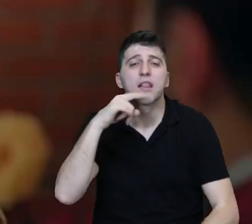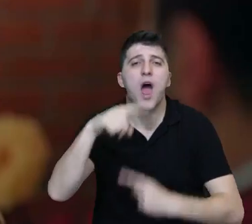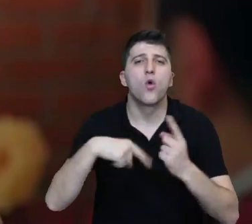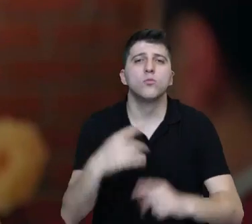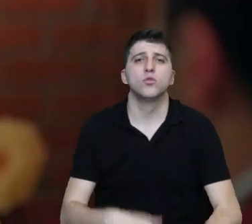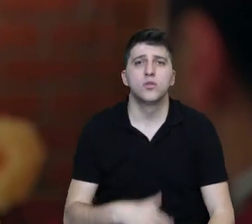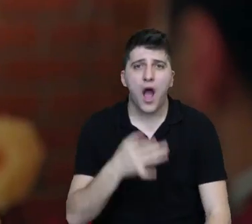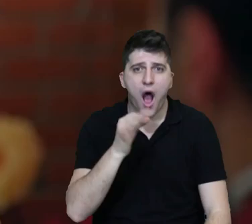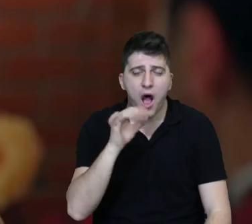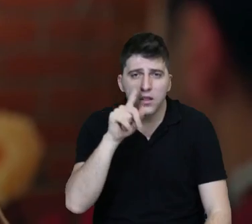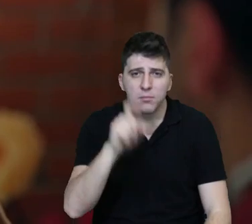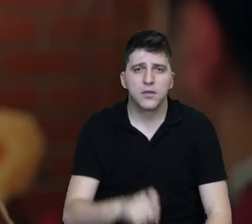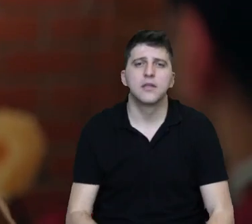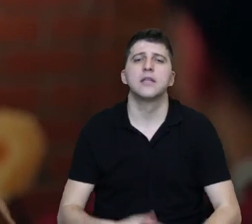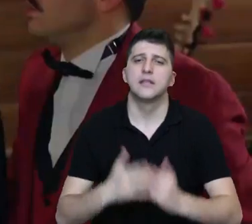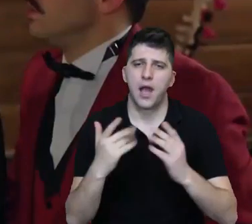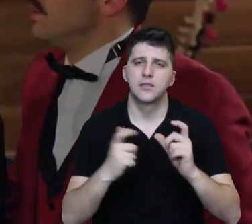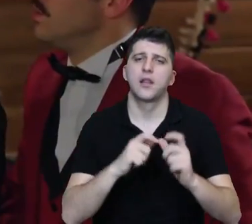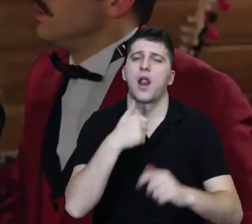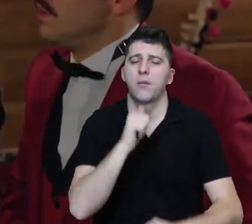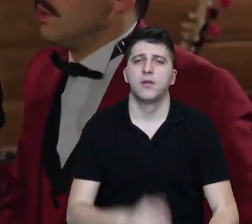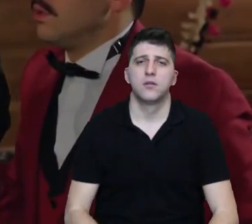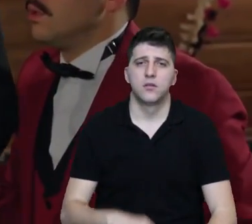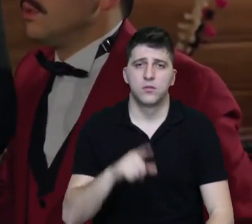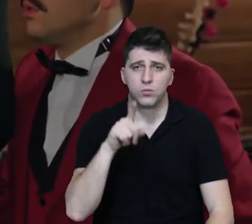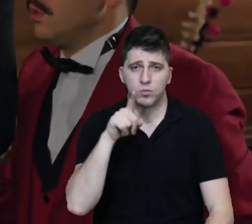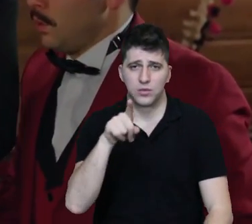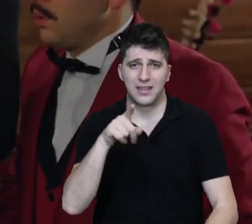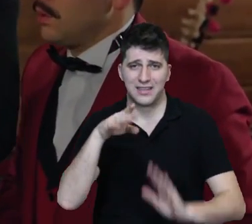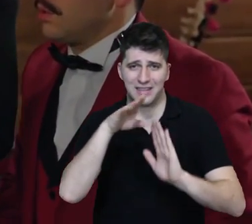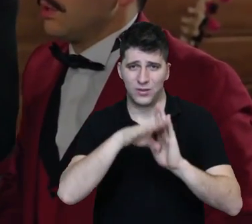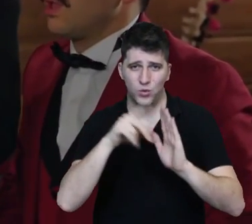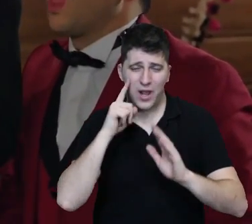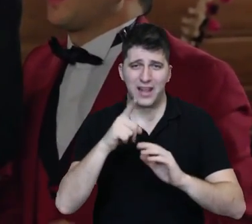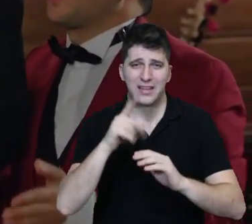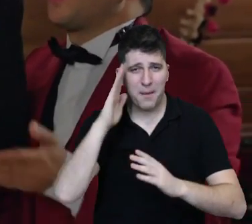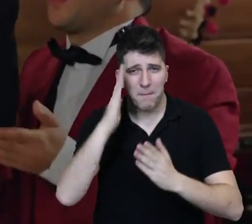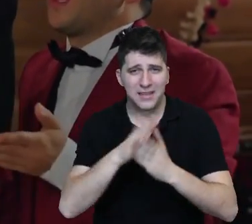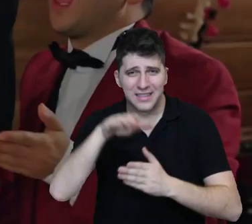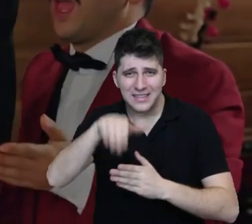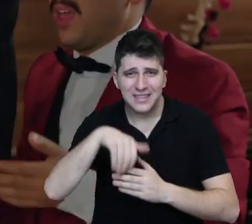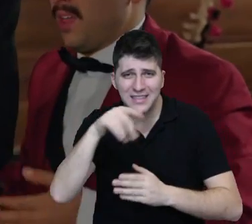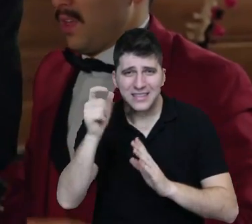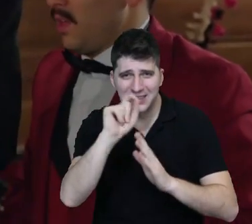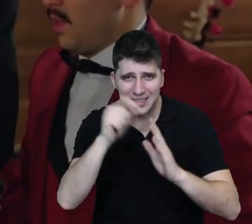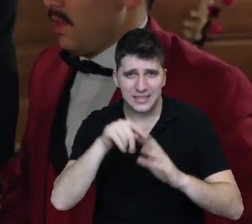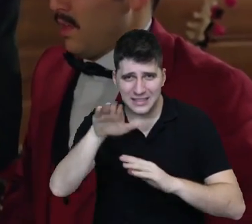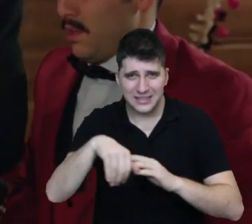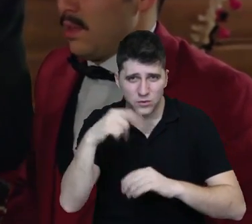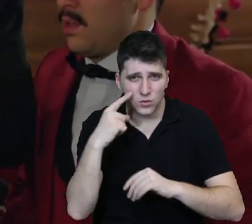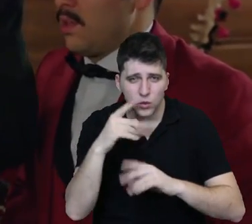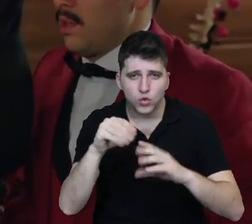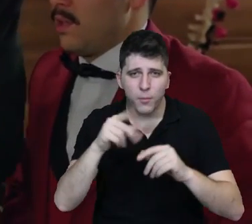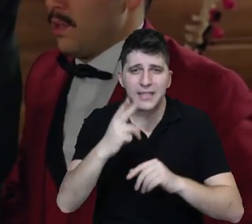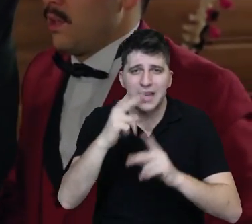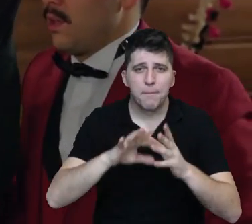defineci. Define mi? Ya Santral abi, bunlar senaryoya mezar kazma sahnesi yazıyorlar. Sonra o mezar kazma sahnesini çekerken bunlar